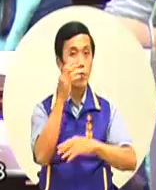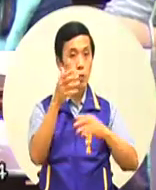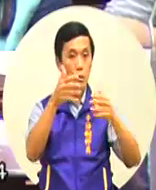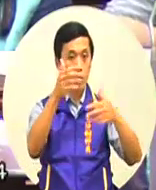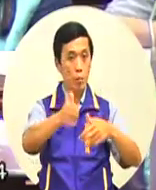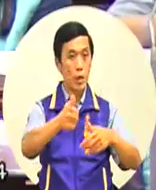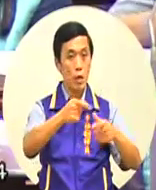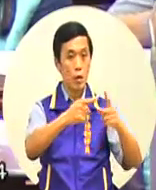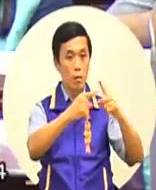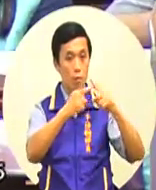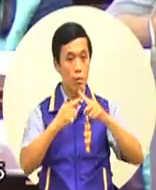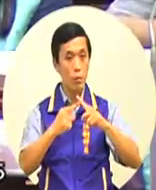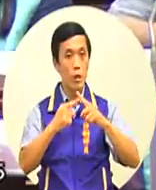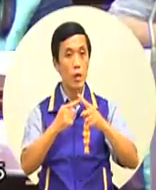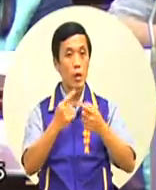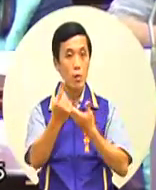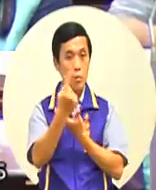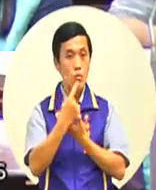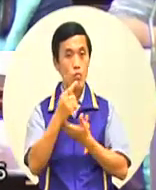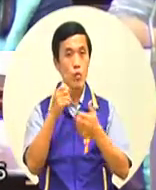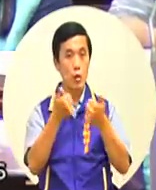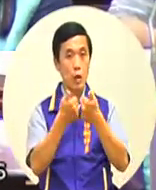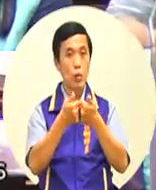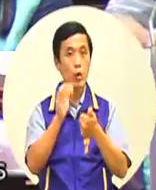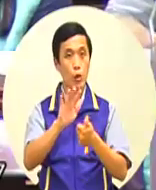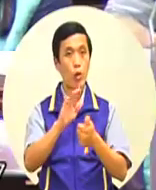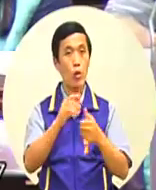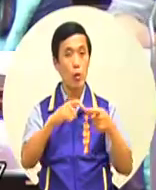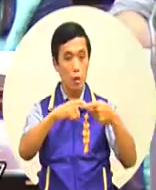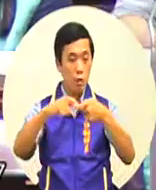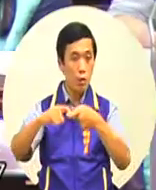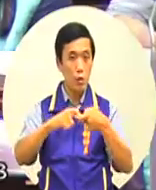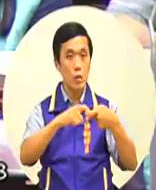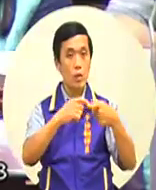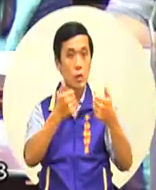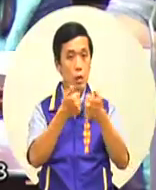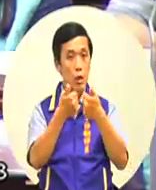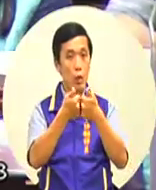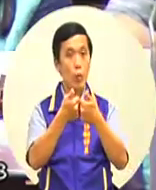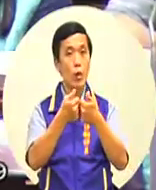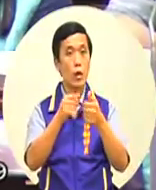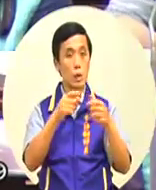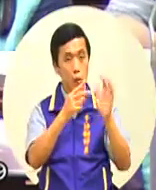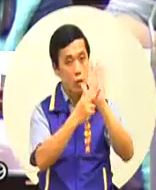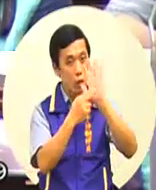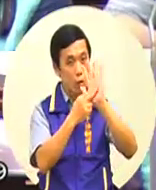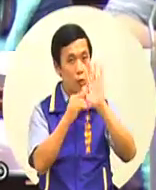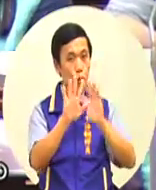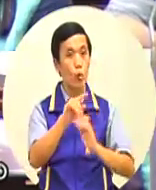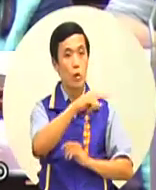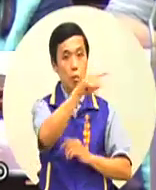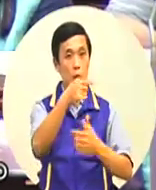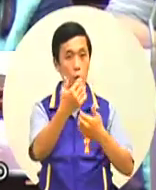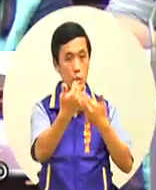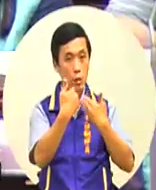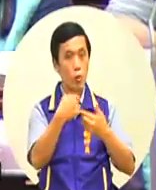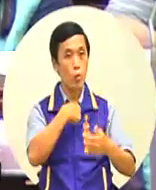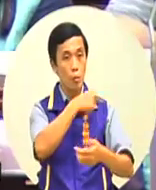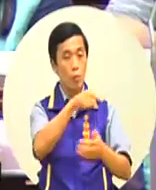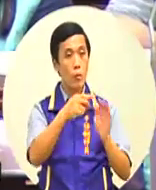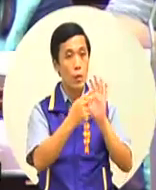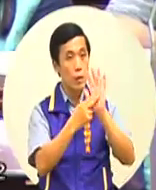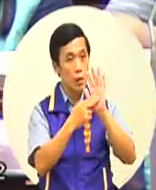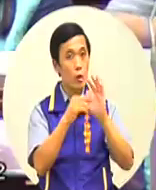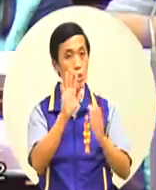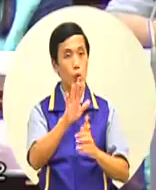们也用各种不同的联系汇报的场合，我们也都有去做说明沟通啊，他们也会跟我们讲这样子相关会有什